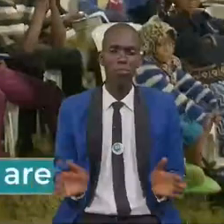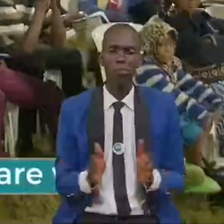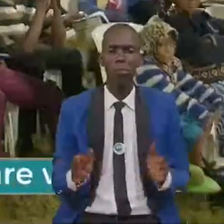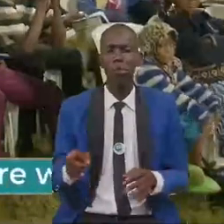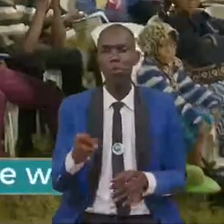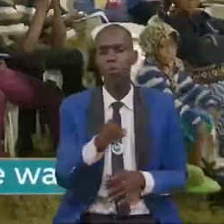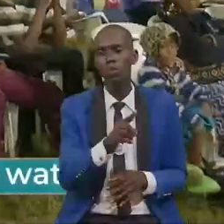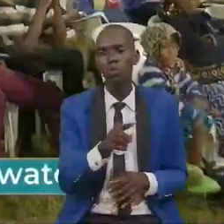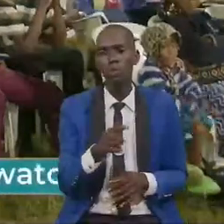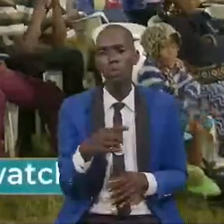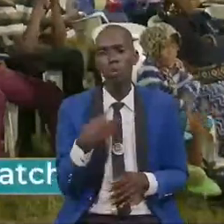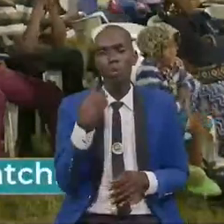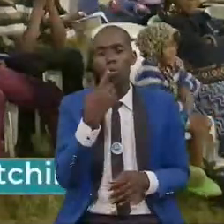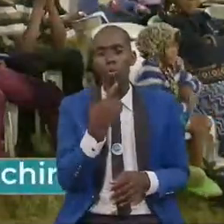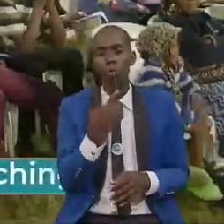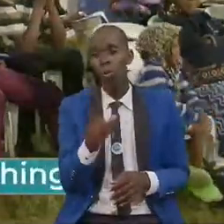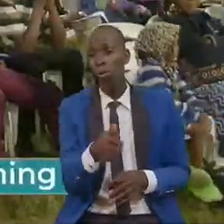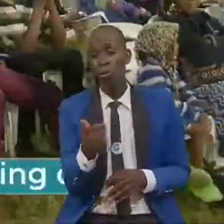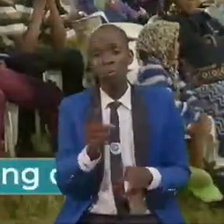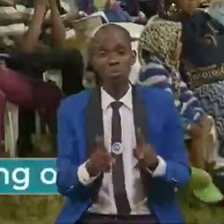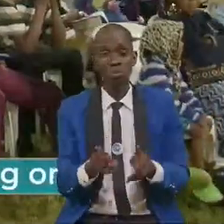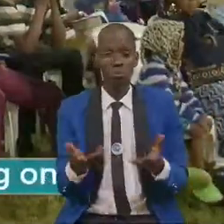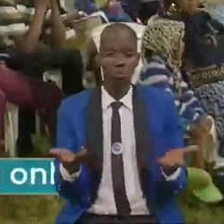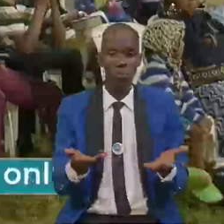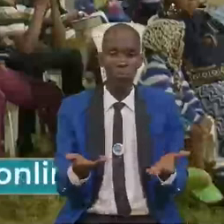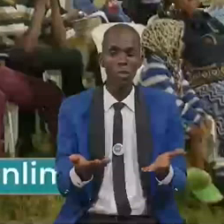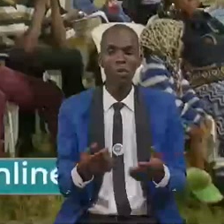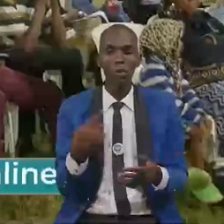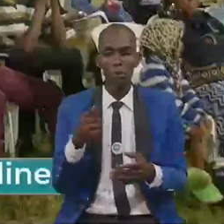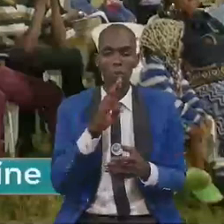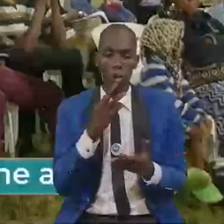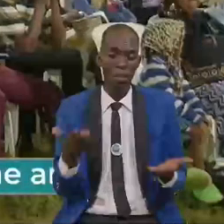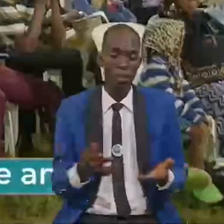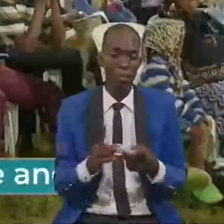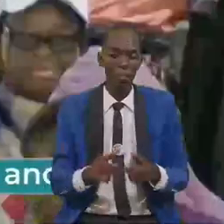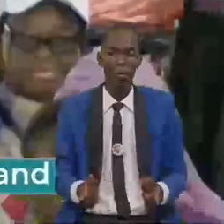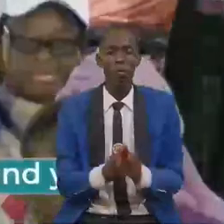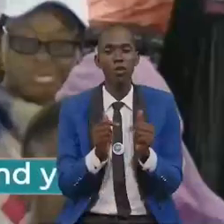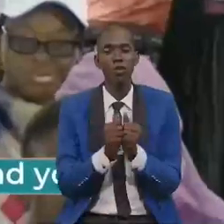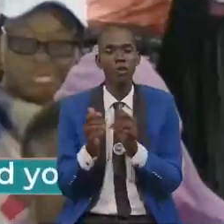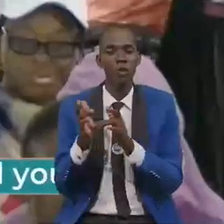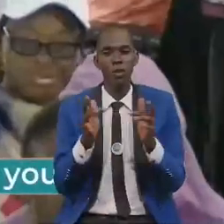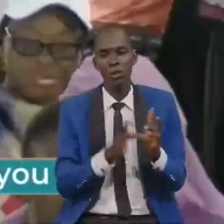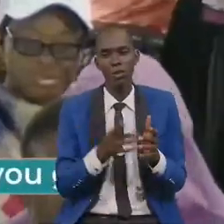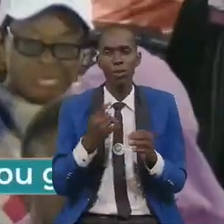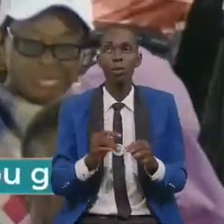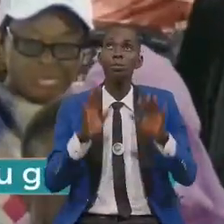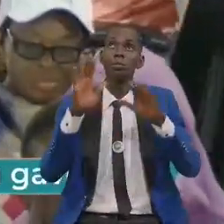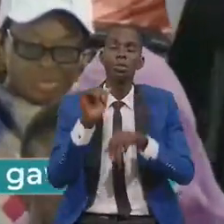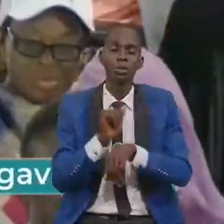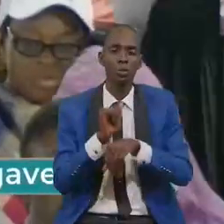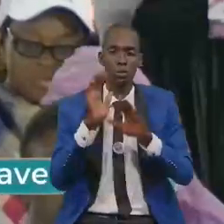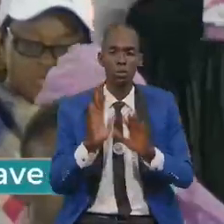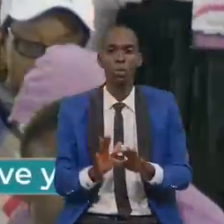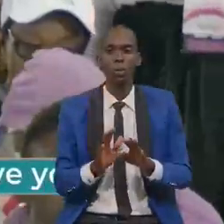rappelez-vous nous sommes là pour rencontrer Jésus le faiseur de miracle parlait maintenant Jésus qu'est-ce que vous voulez